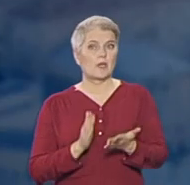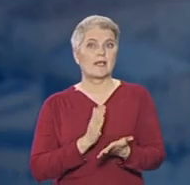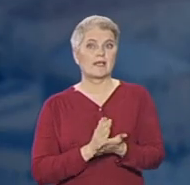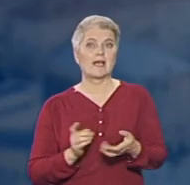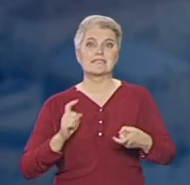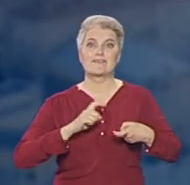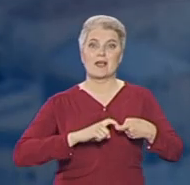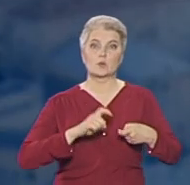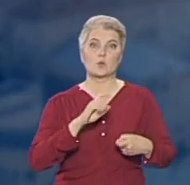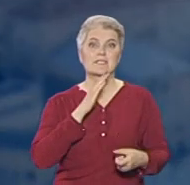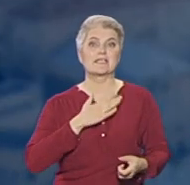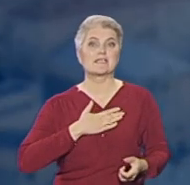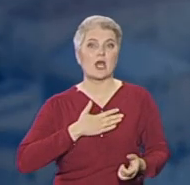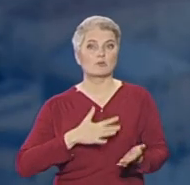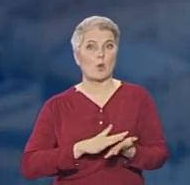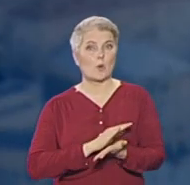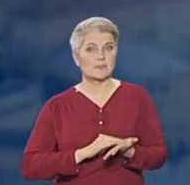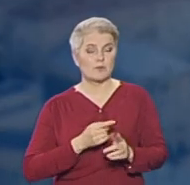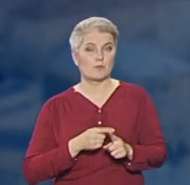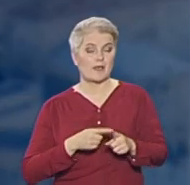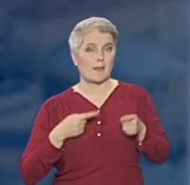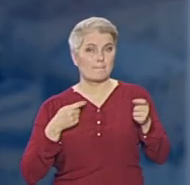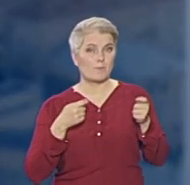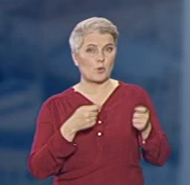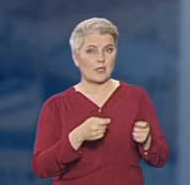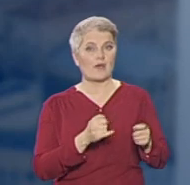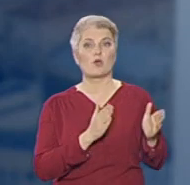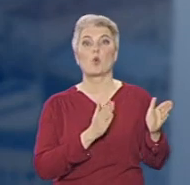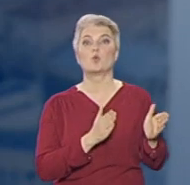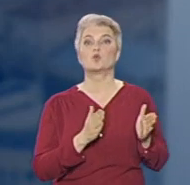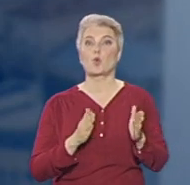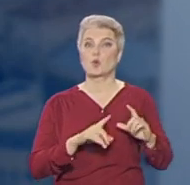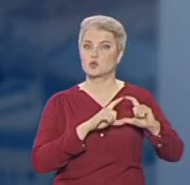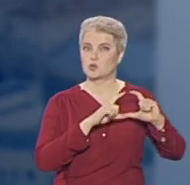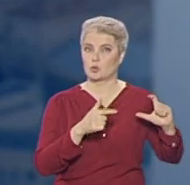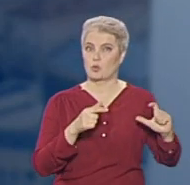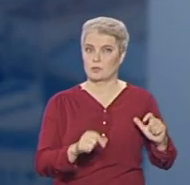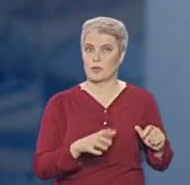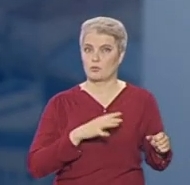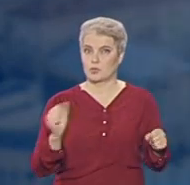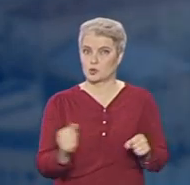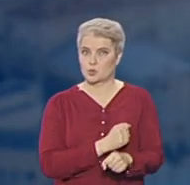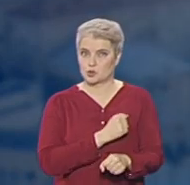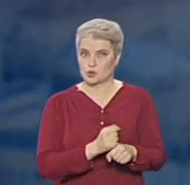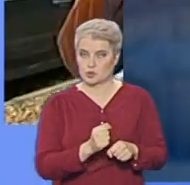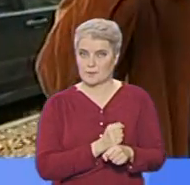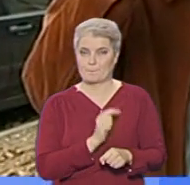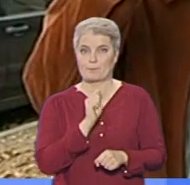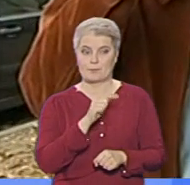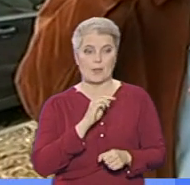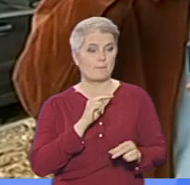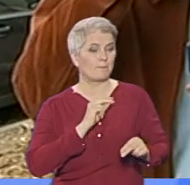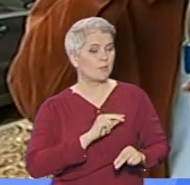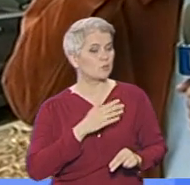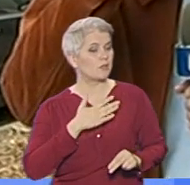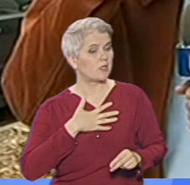з нашим кореспондентом, який, нагадаю, поїхав до гуртожитку, де зчинилася сутичка. Там працює